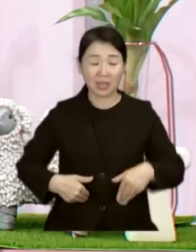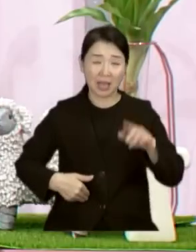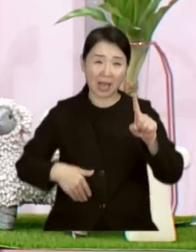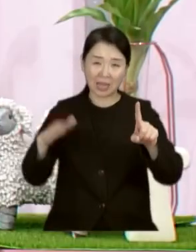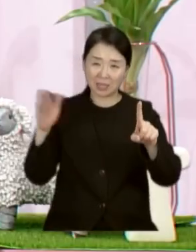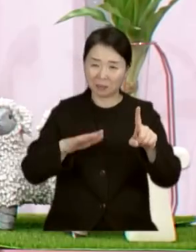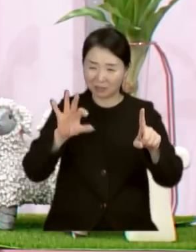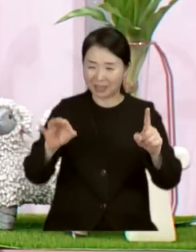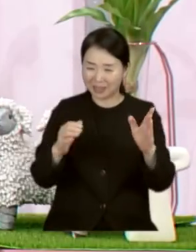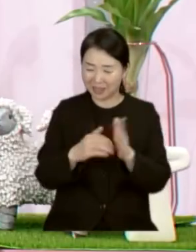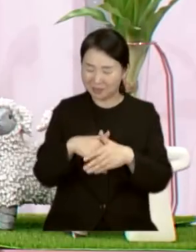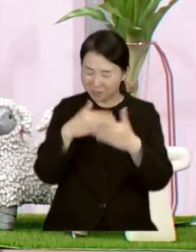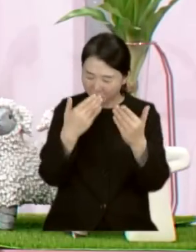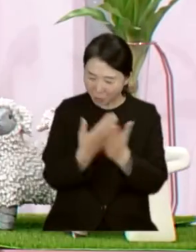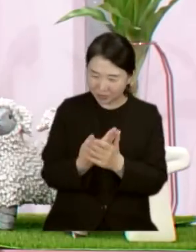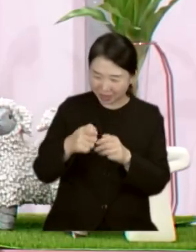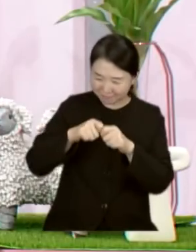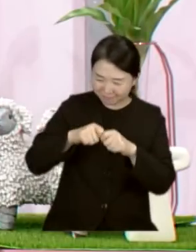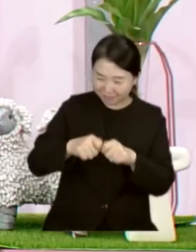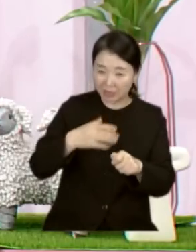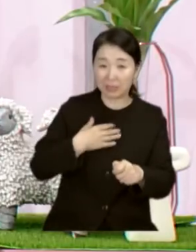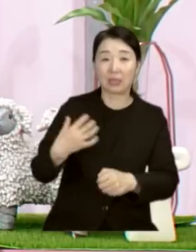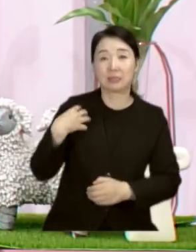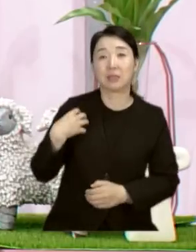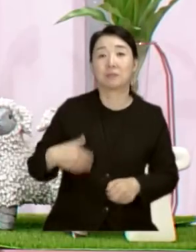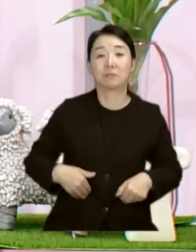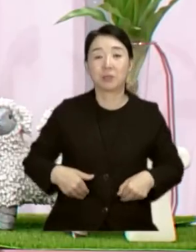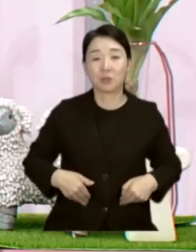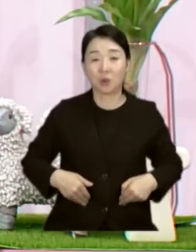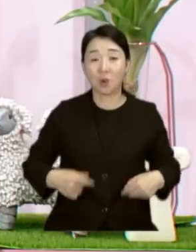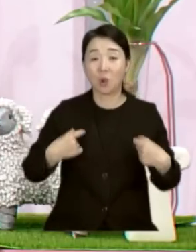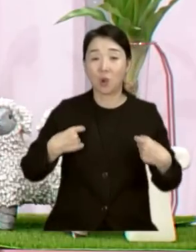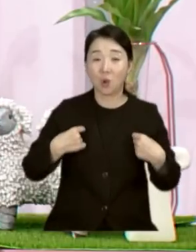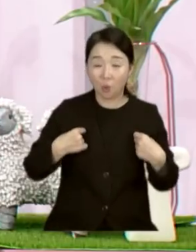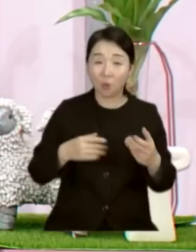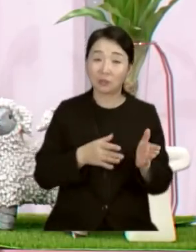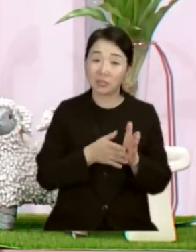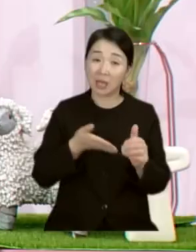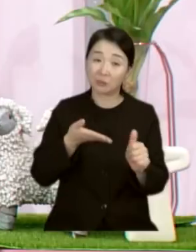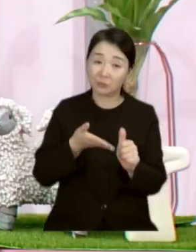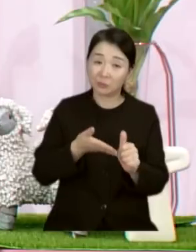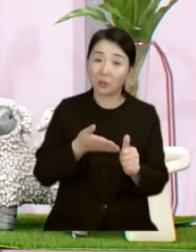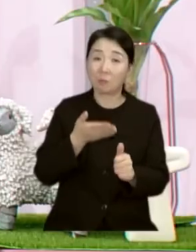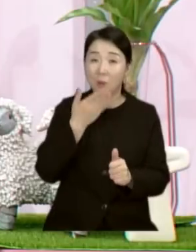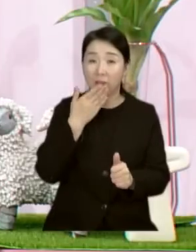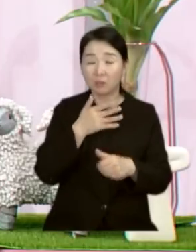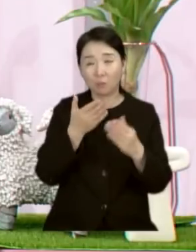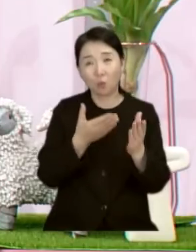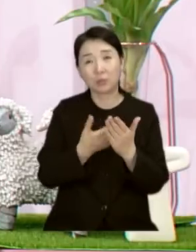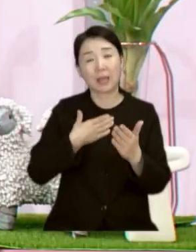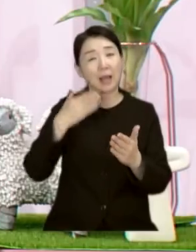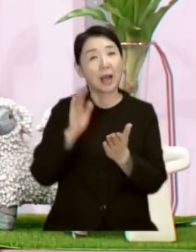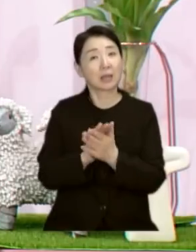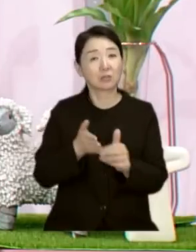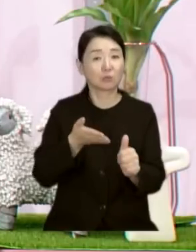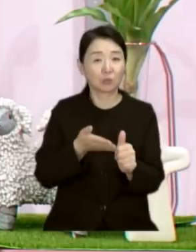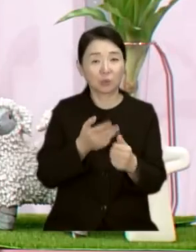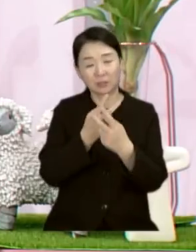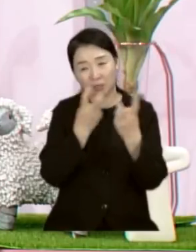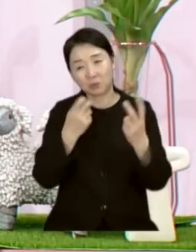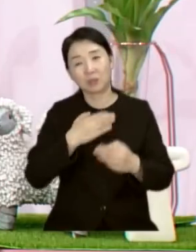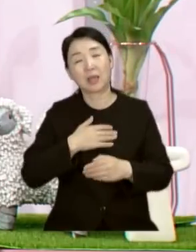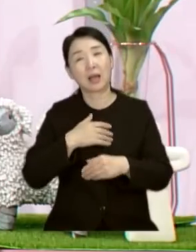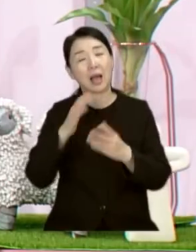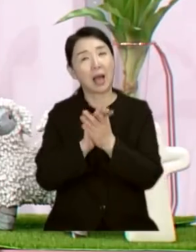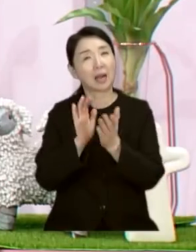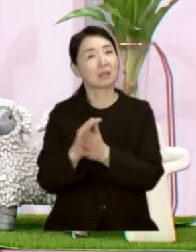열까지 아이들을 제가 뭐 다 해야 돼. 옷부터 약 챙기고 먹이는 거 뭐 나 잠 재우고 뭐